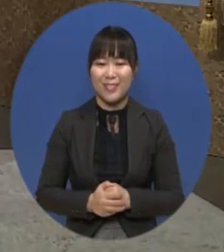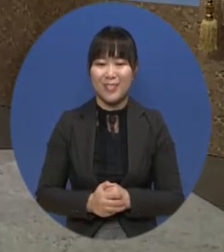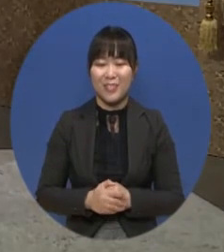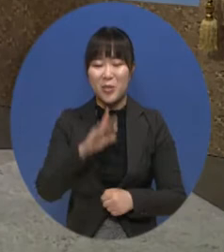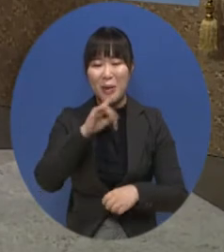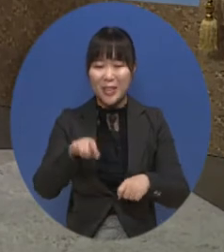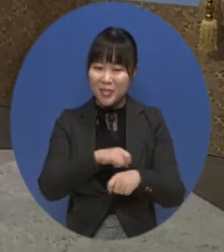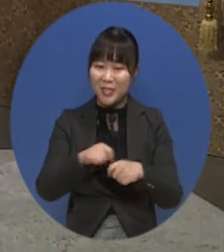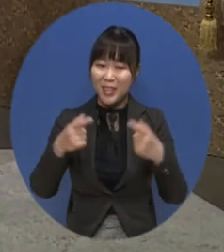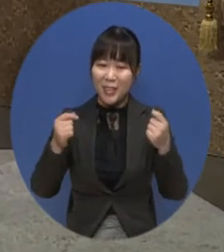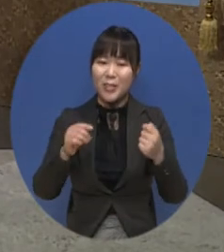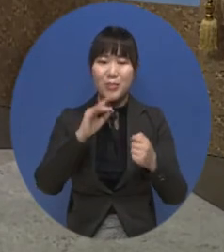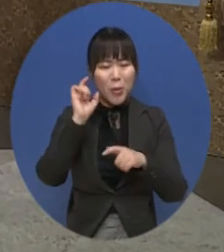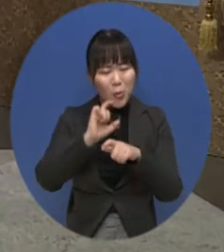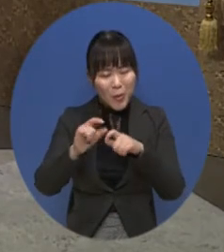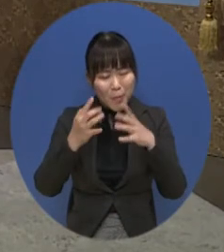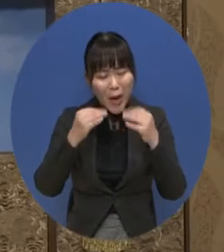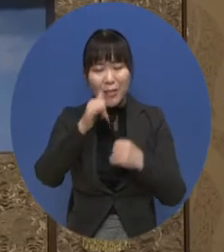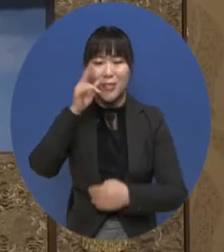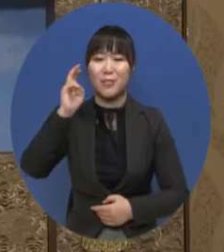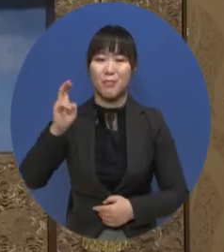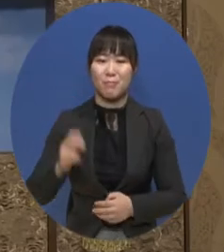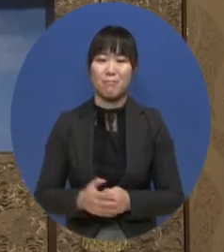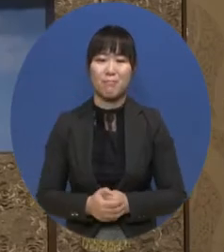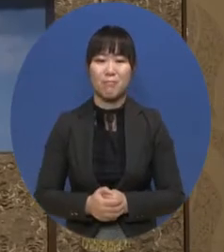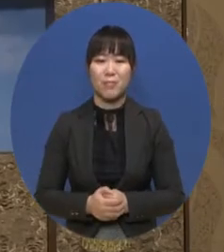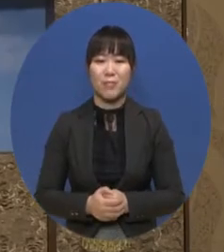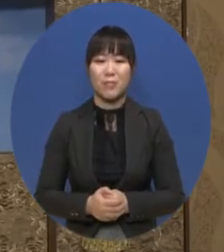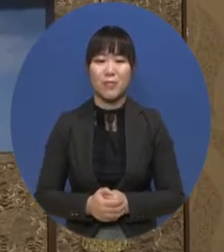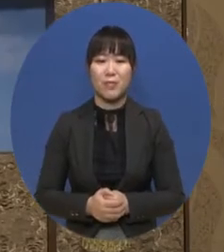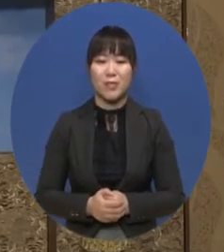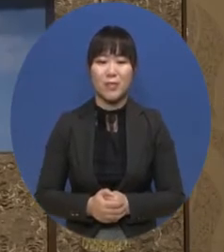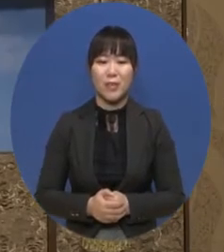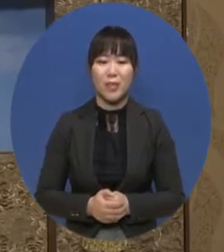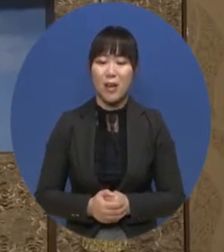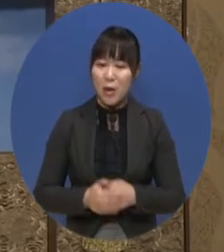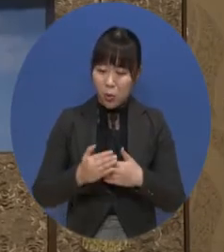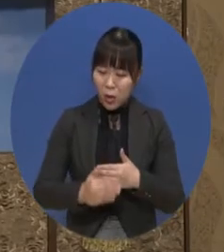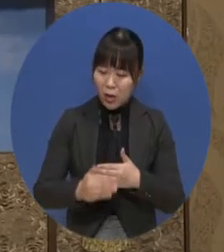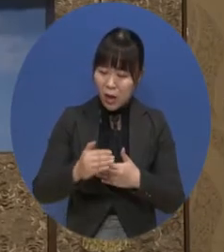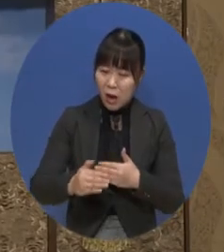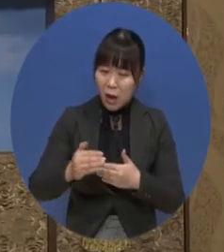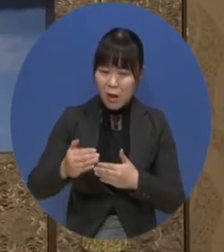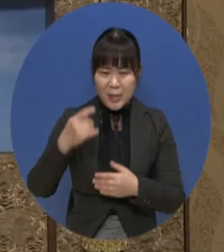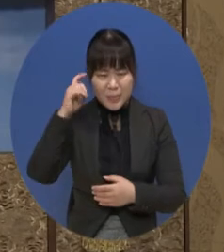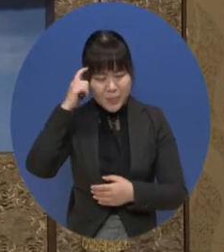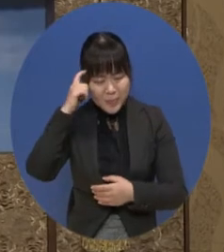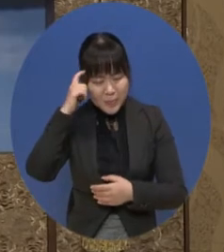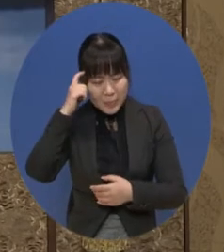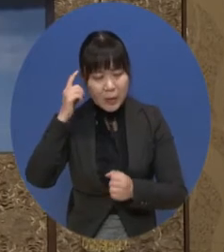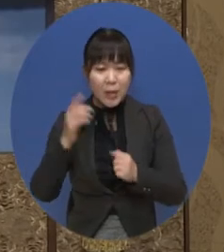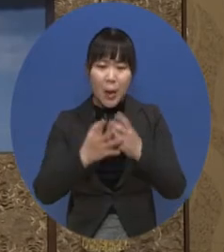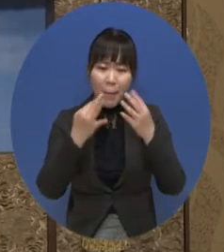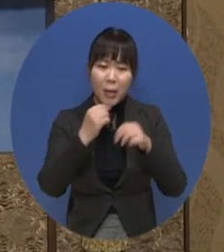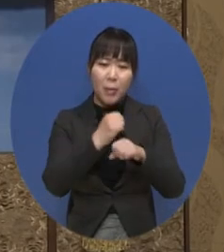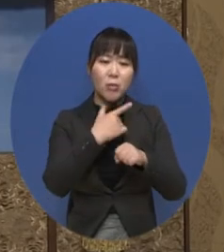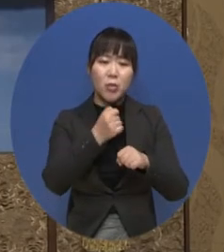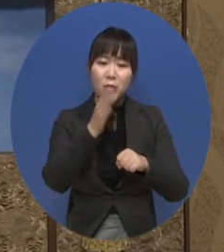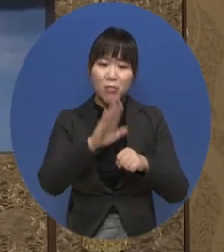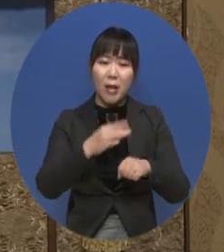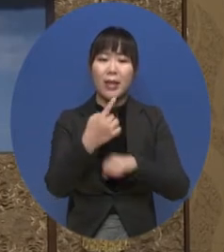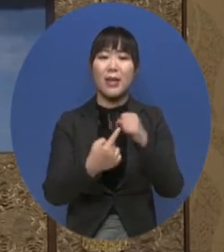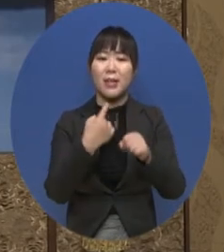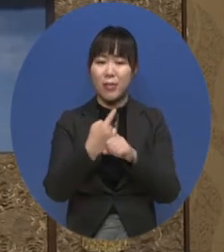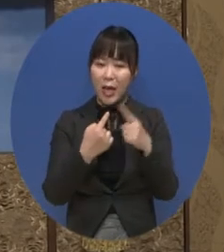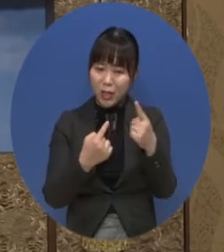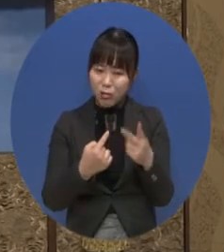남다르신 것 그래서, 같아요. 그러니까 얼마나 고민을 많이 하셨겠어요. 그쵸, 너무 많이 하고 네. 과정이 신중하다 보니까 네. 많이 만들고 싶지 못한 1년에 그냥